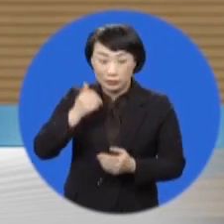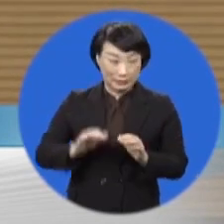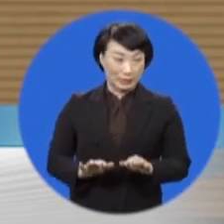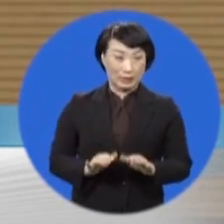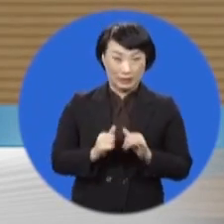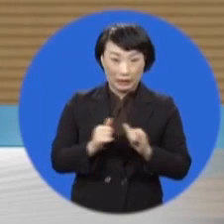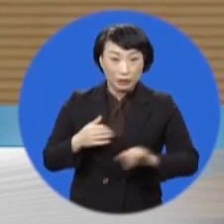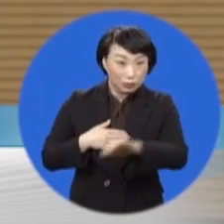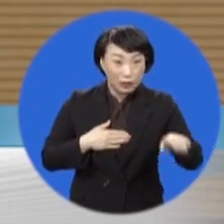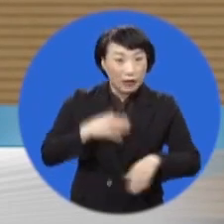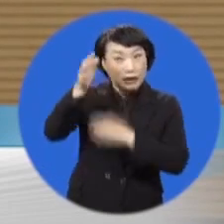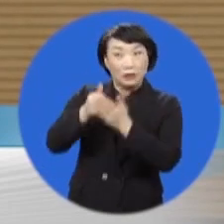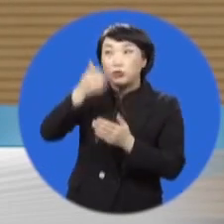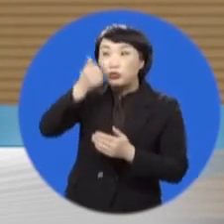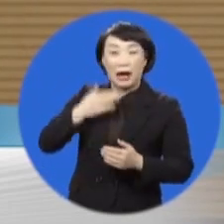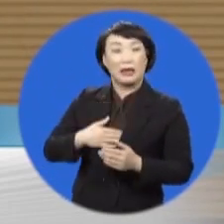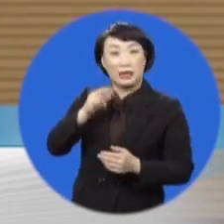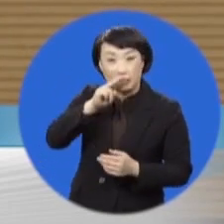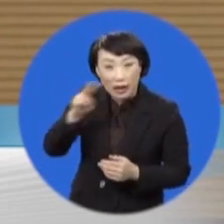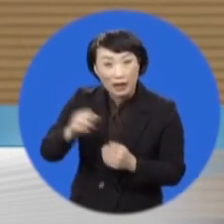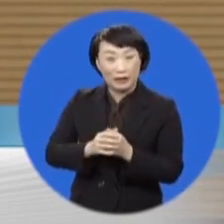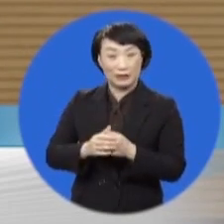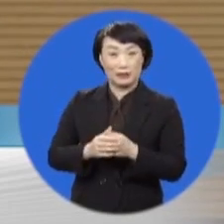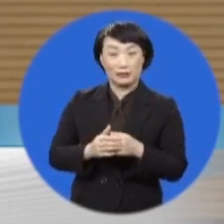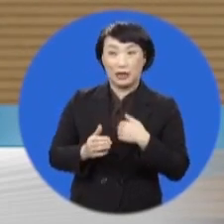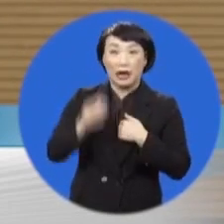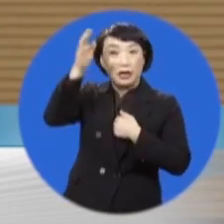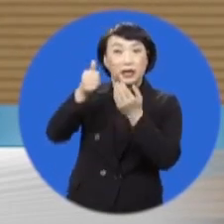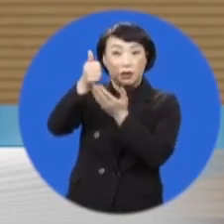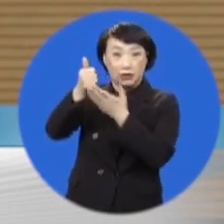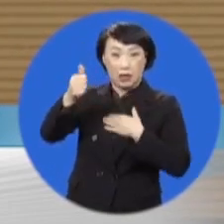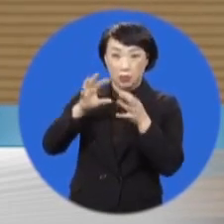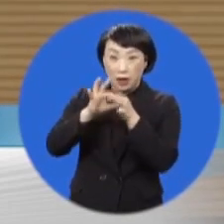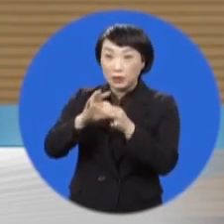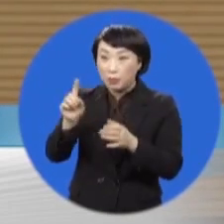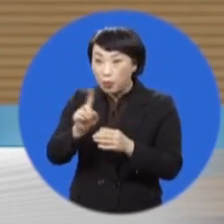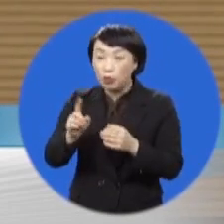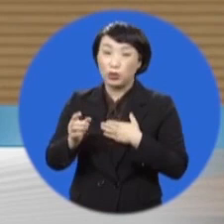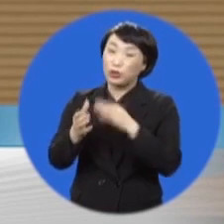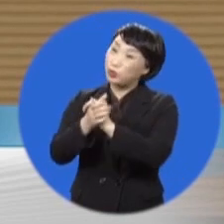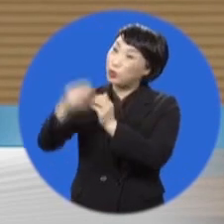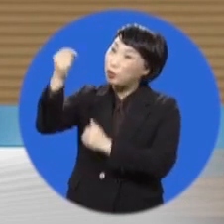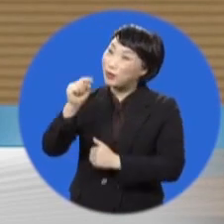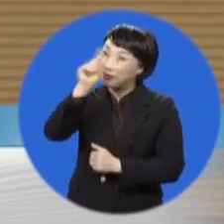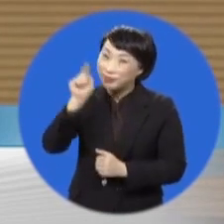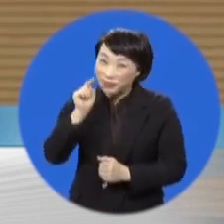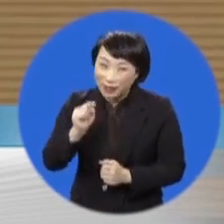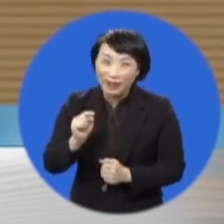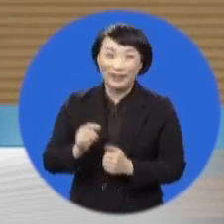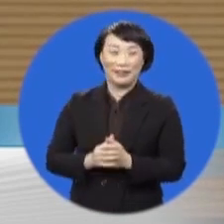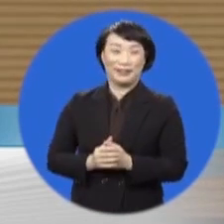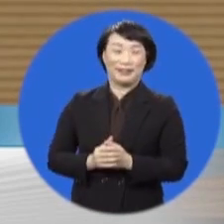하나님 몰라요 하나님이나 어떤 관계이기에 이렇게 키 돌아올 그는